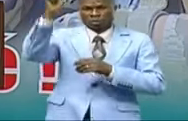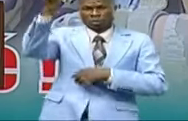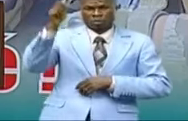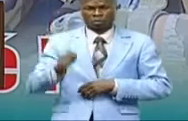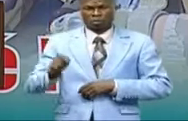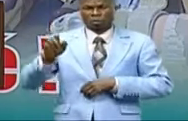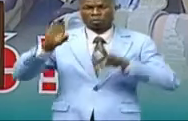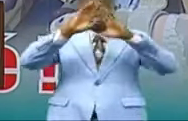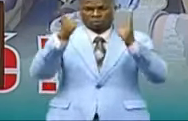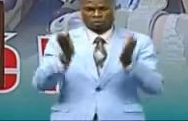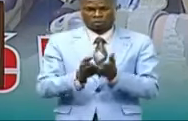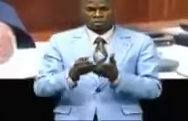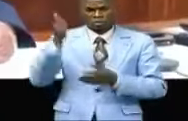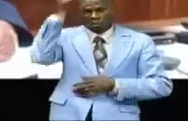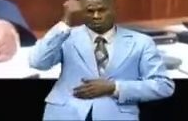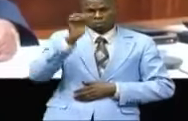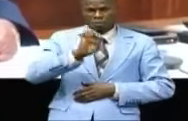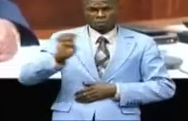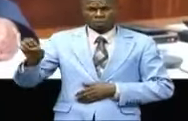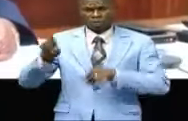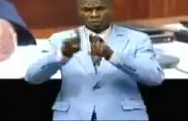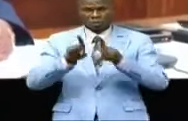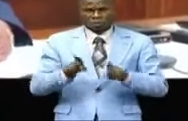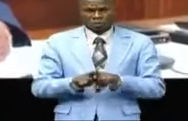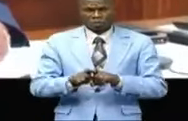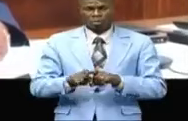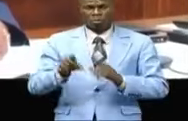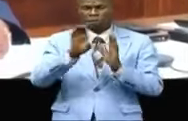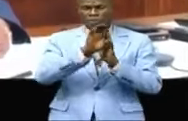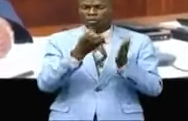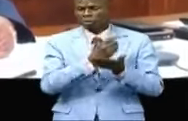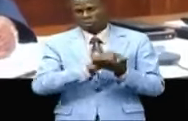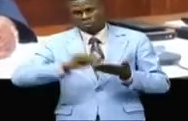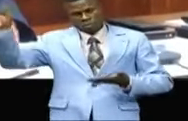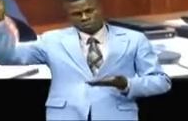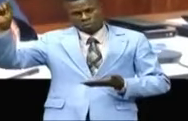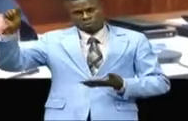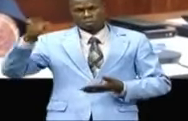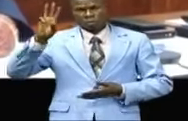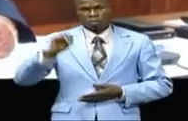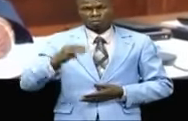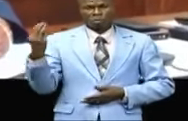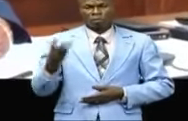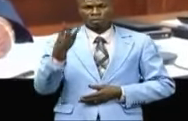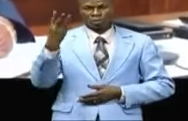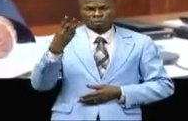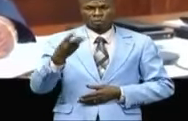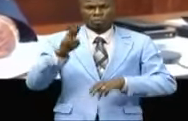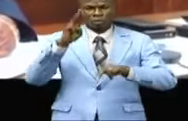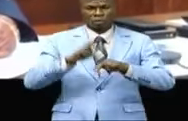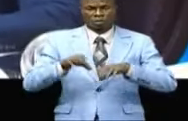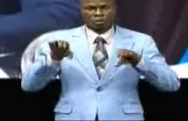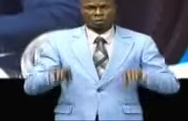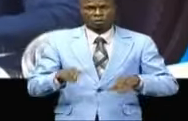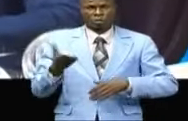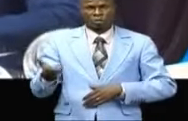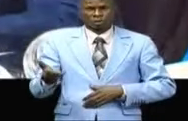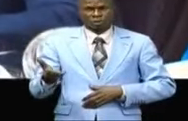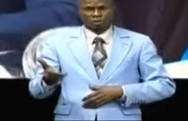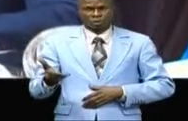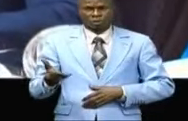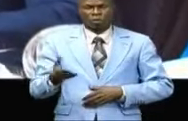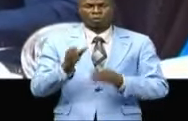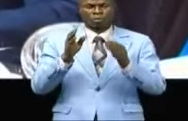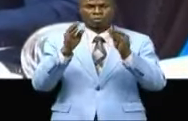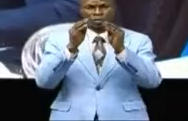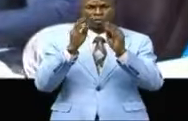la communauté de l'Afrique de l'Est, ainsi que du retrait sans condition du M23 des territoires occupés. Aussi, le